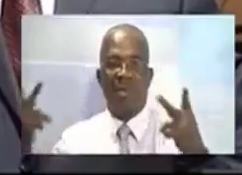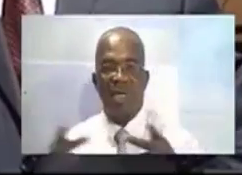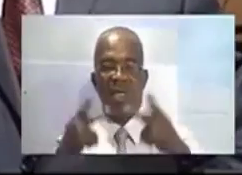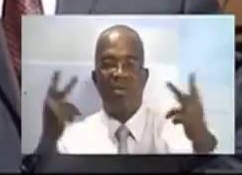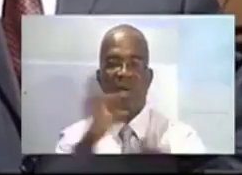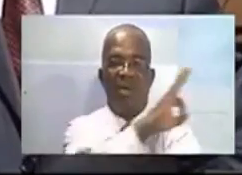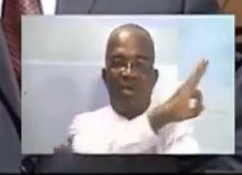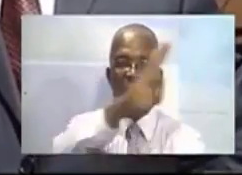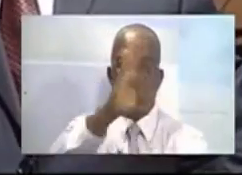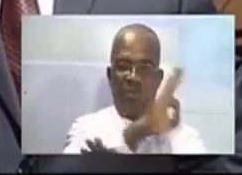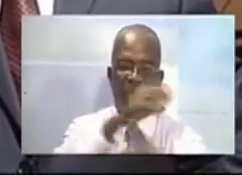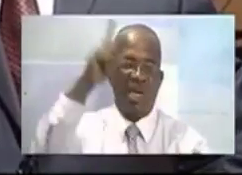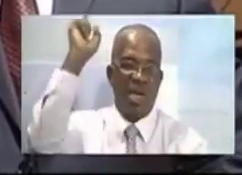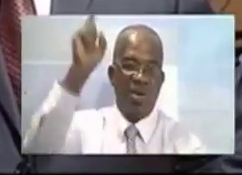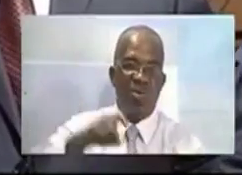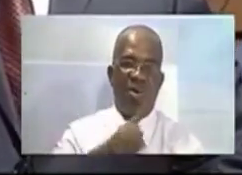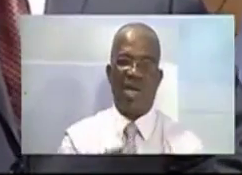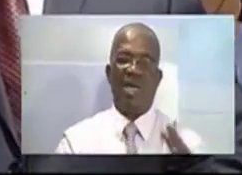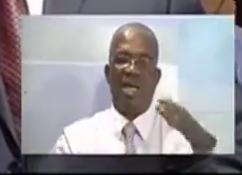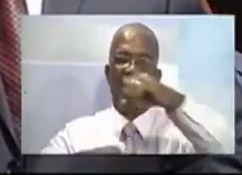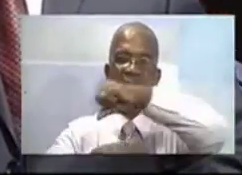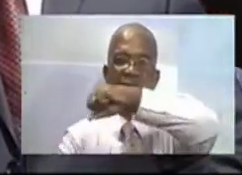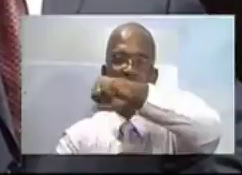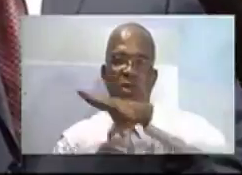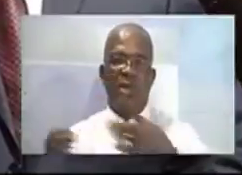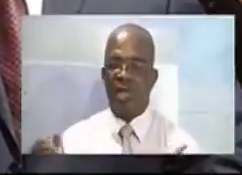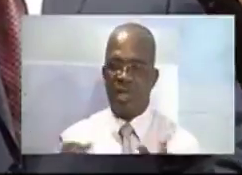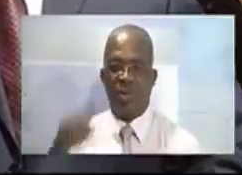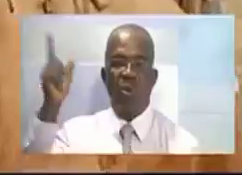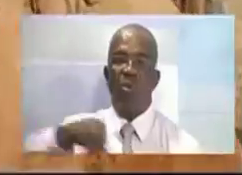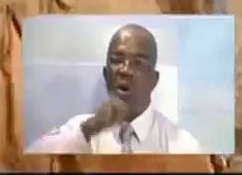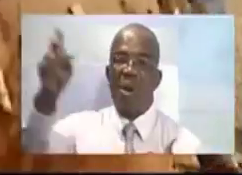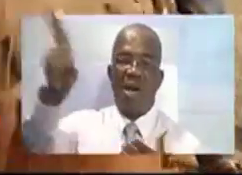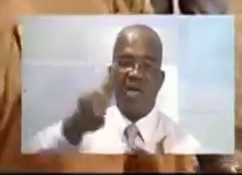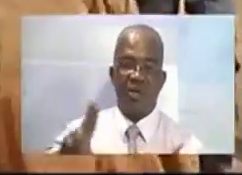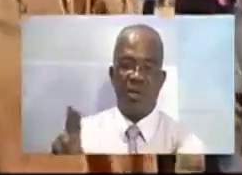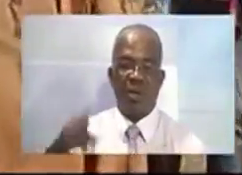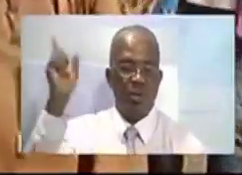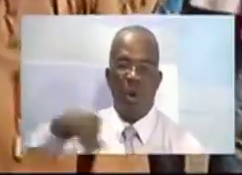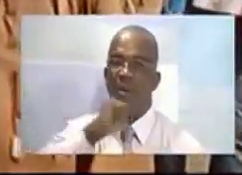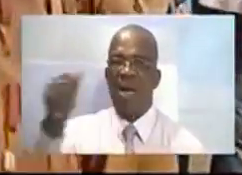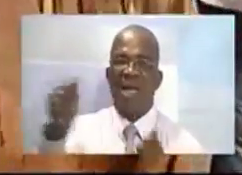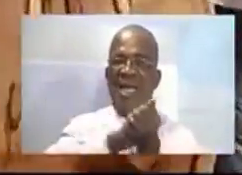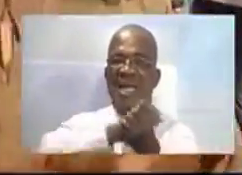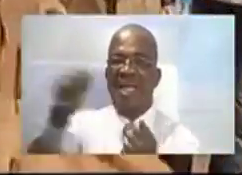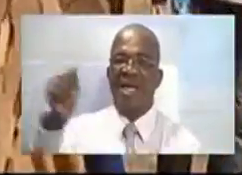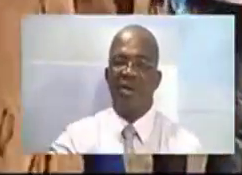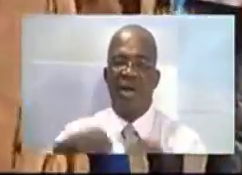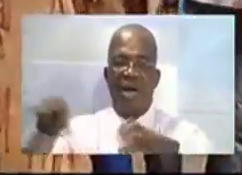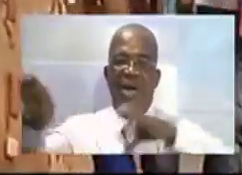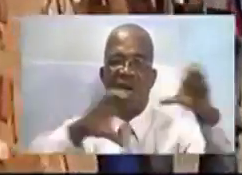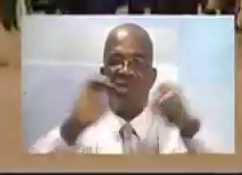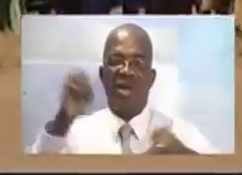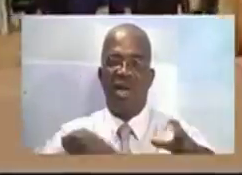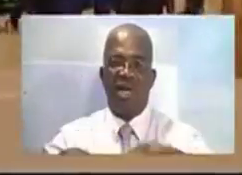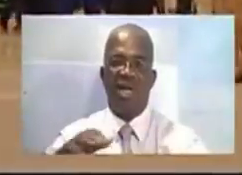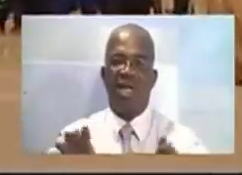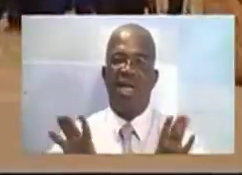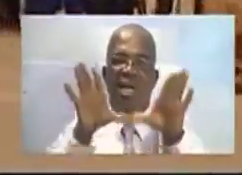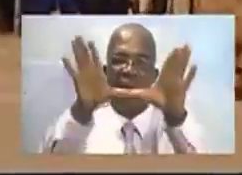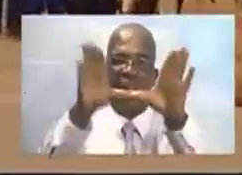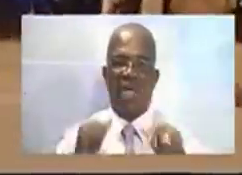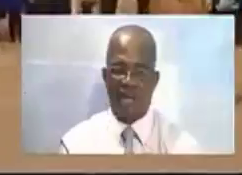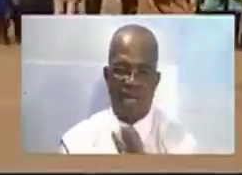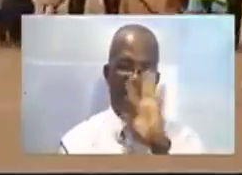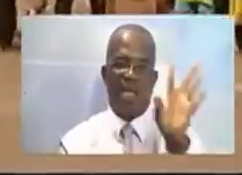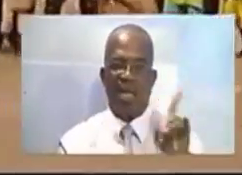davantage pour que ces parcs-là demeurent à jamais. Au thème d'une série de rencontres avec les populations cette année,